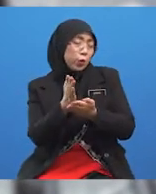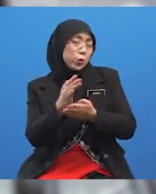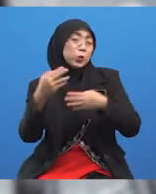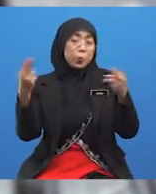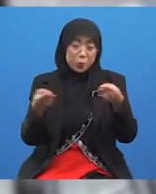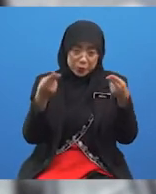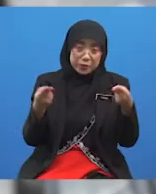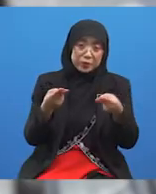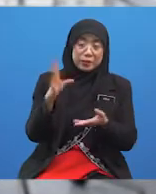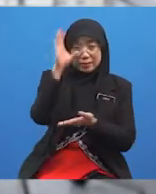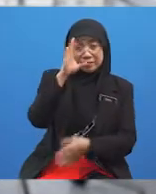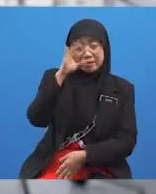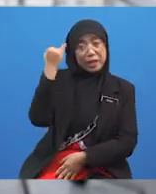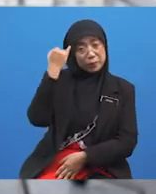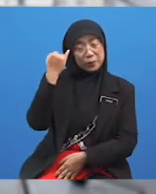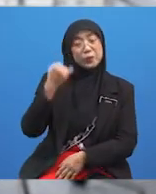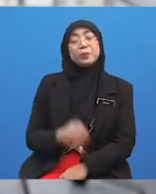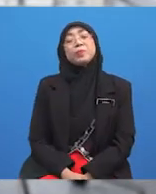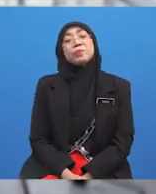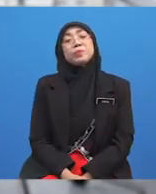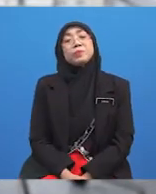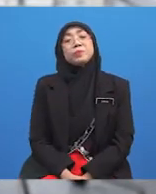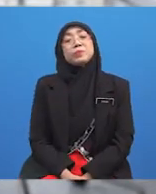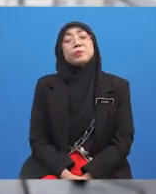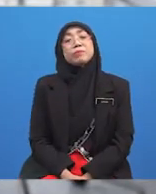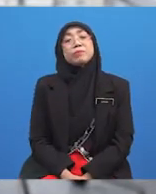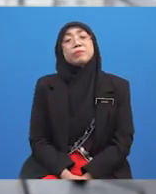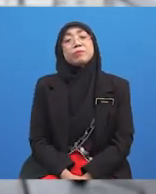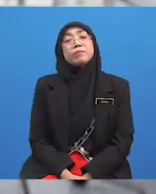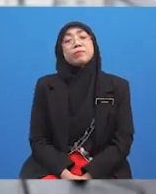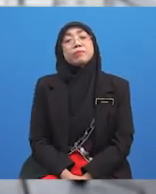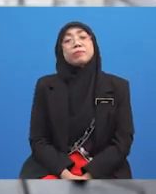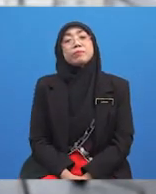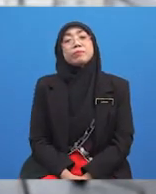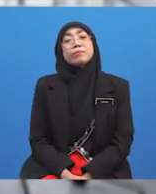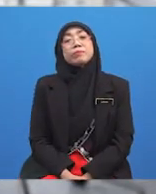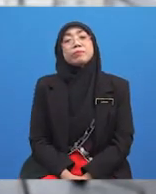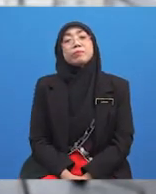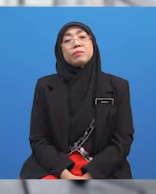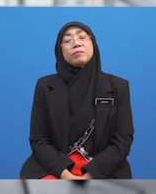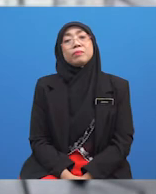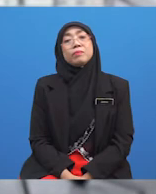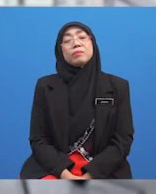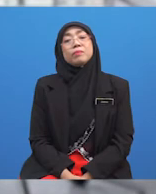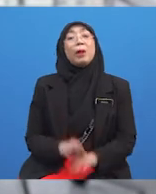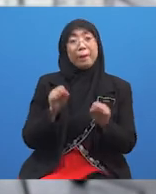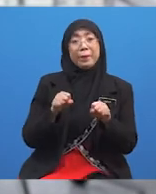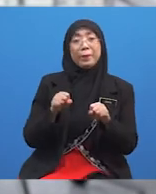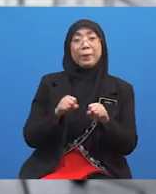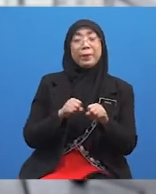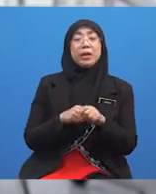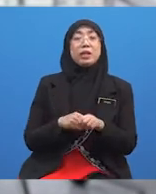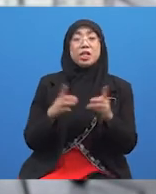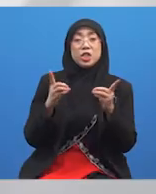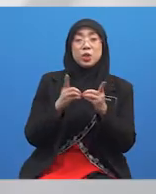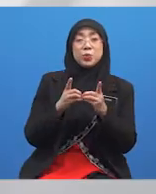berusaha mencari ilmu. Sebelum cikgu mengundur diri, pelajar-pelajar boleh sertai open class cikgu dalam